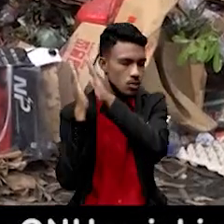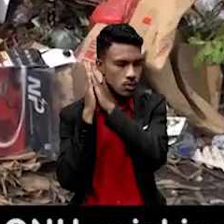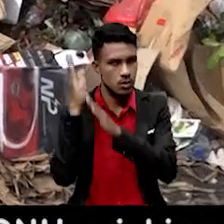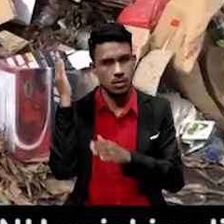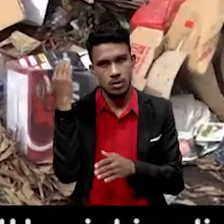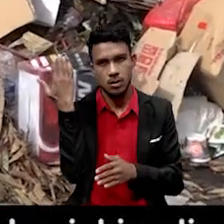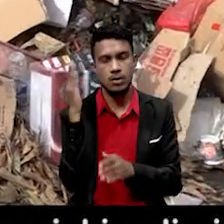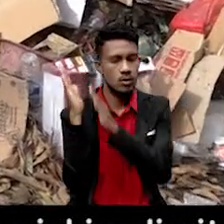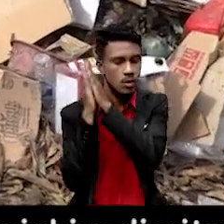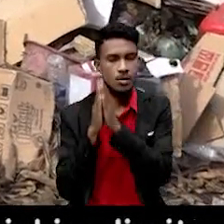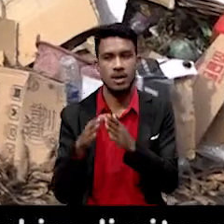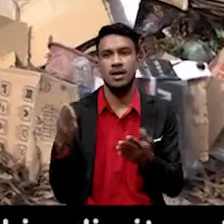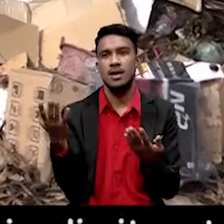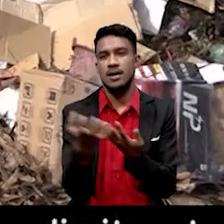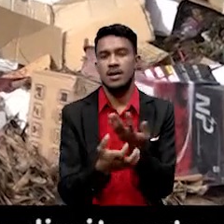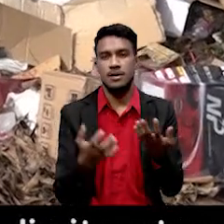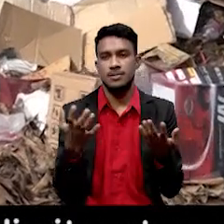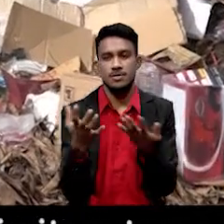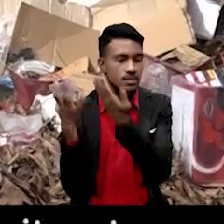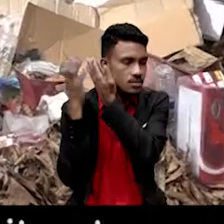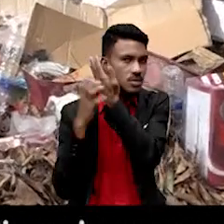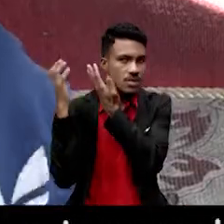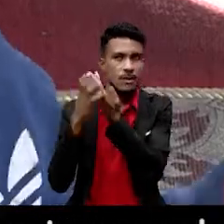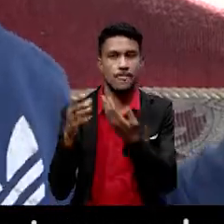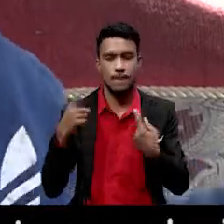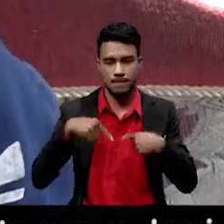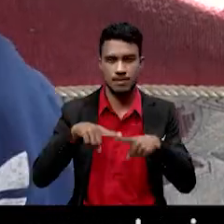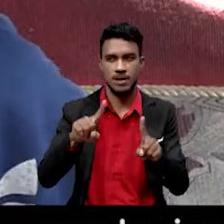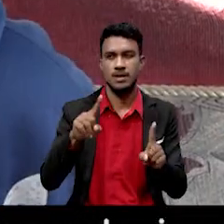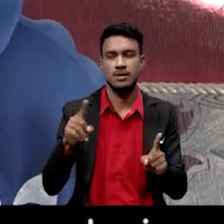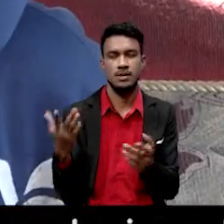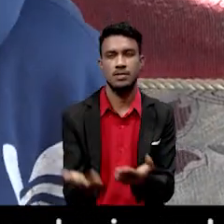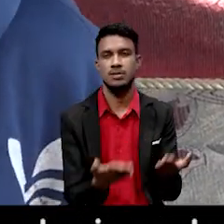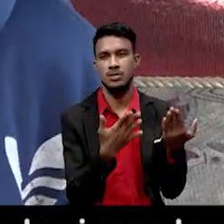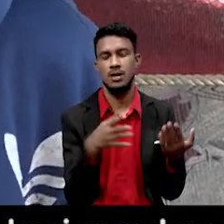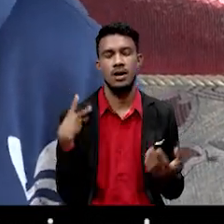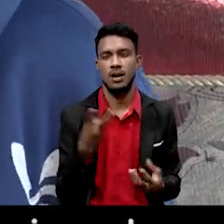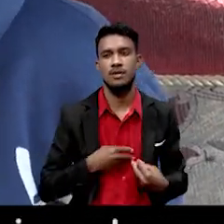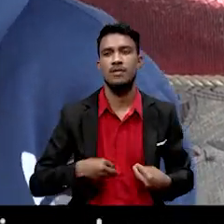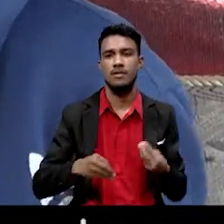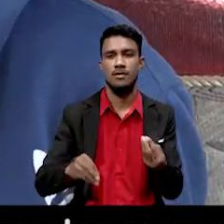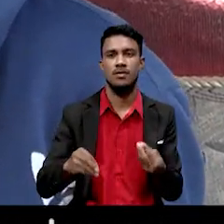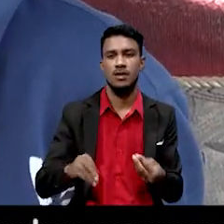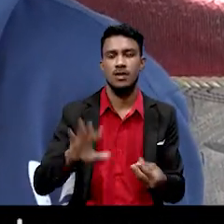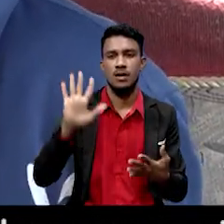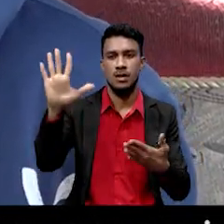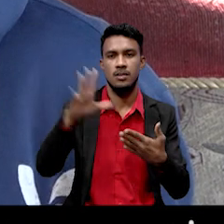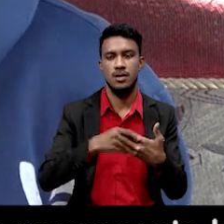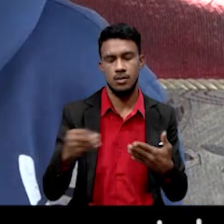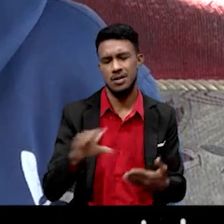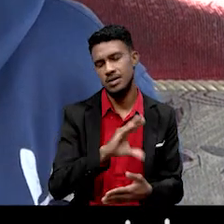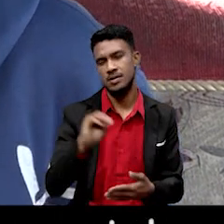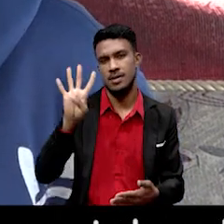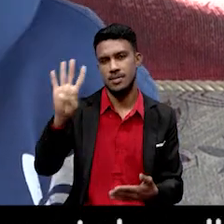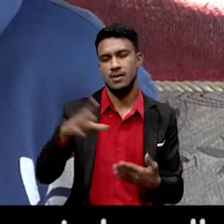det ni. Ami fo fali kolega sira suku, ami fo ni tekan sa bisi wan tula, ami fo $5 ka. $4 basira anta